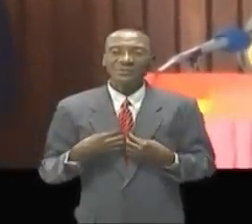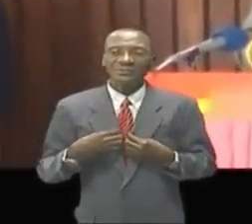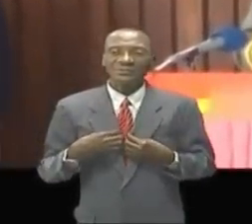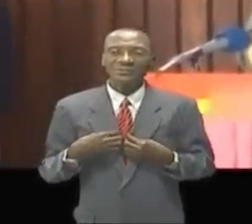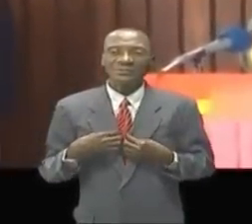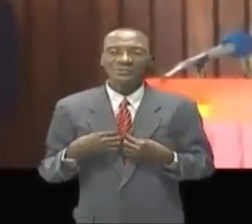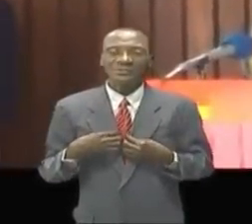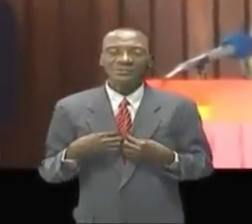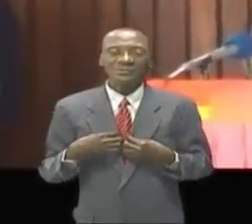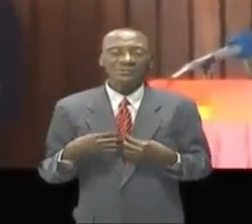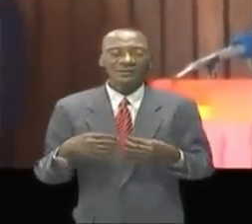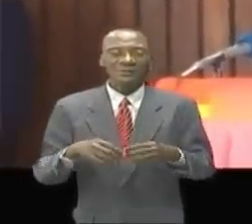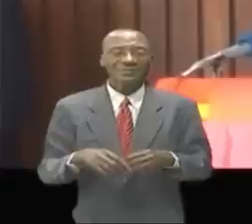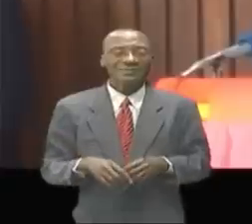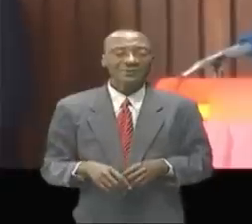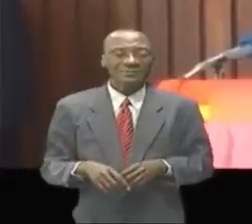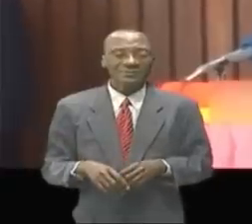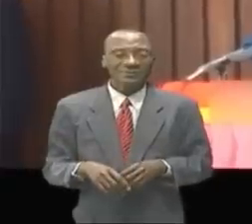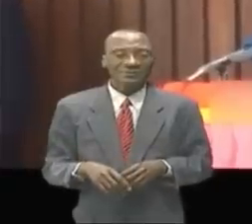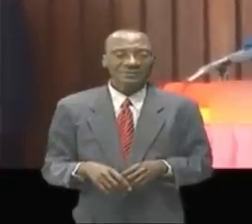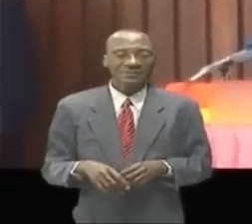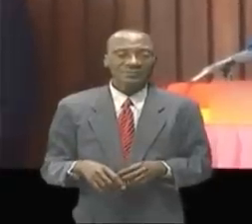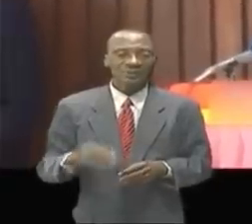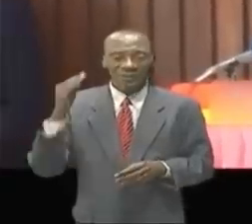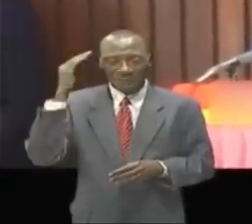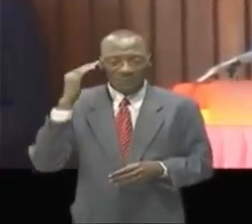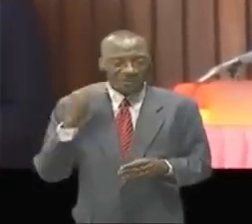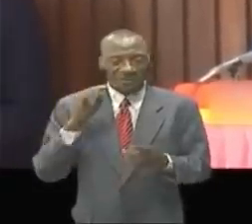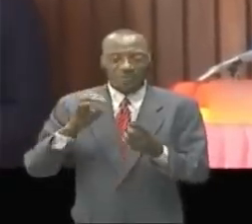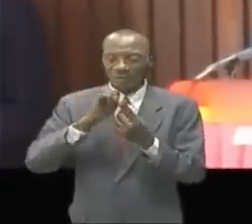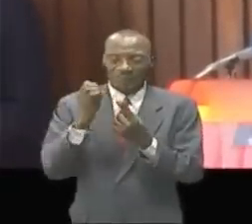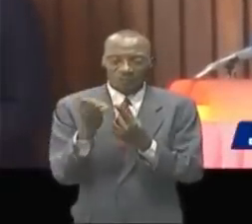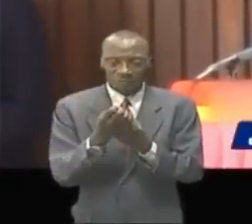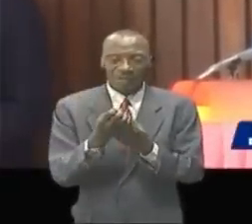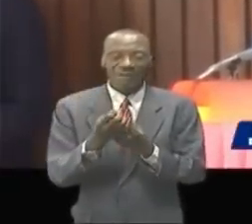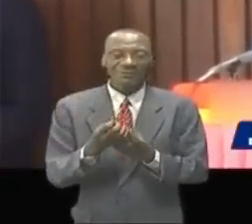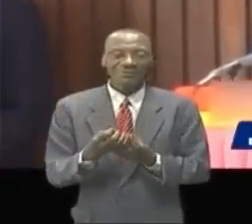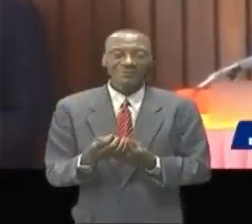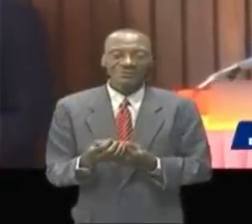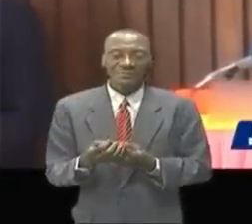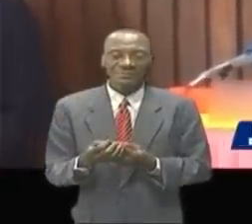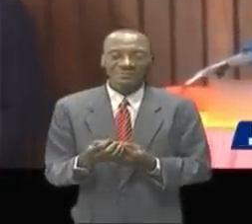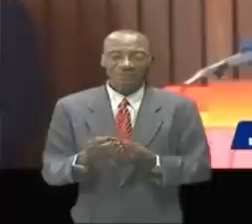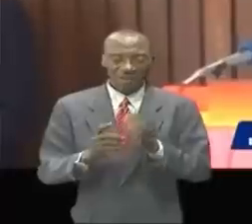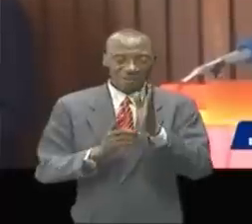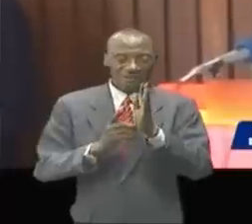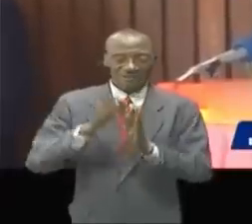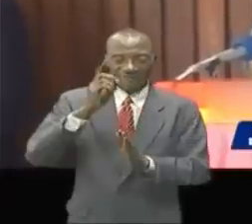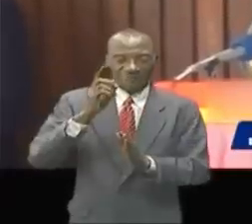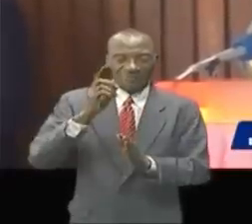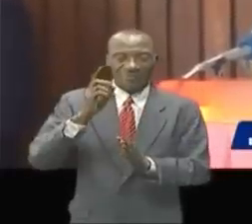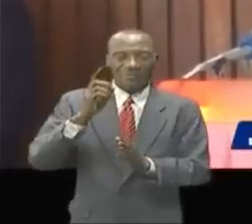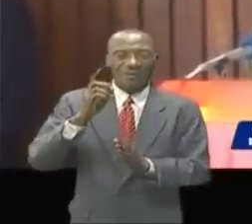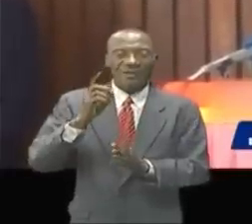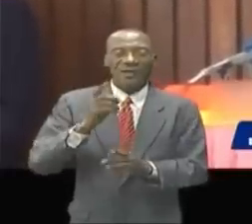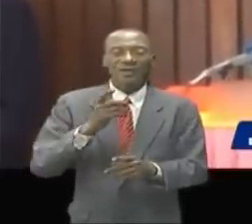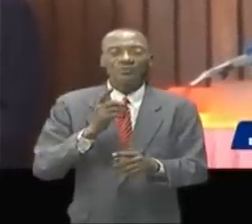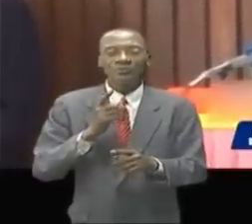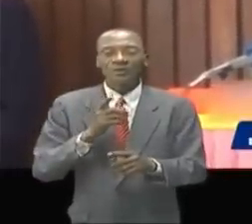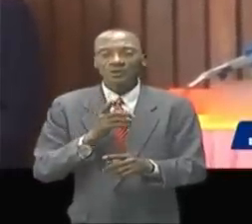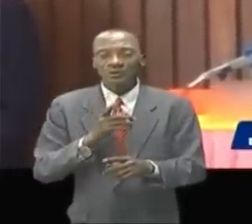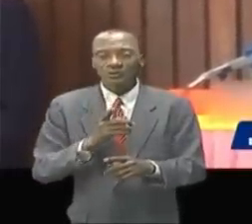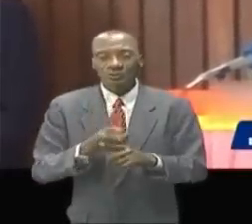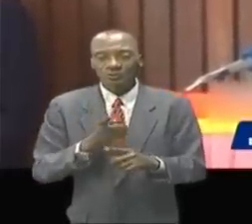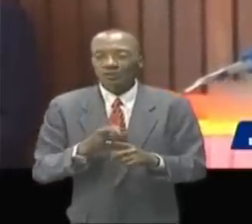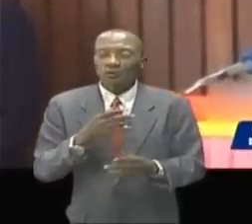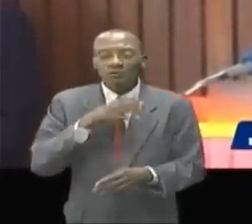Vice-Premier ministre, ministre de l'Environnement et Développement durable, dans la mise en